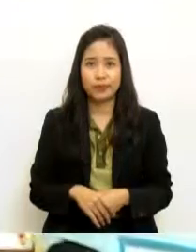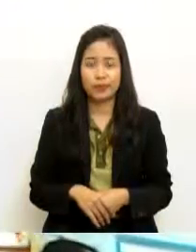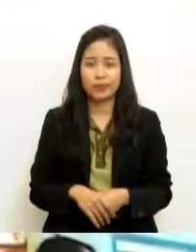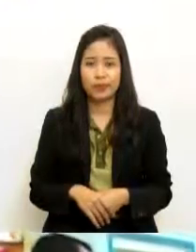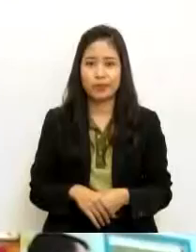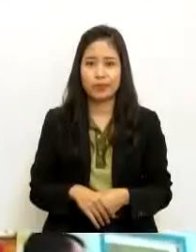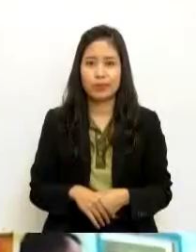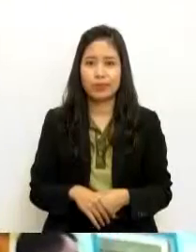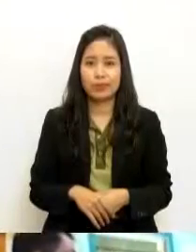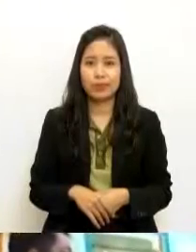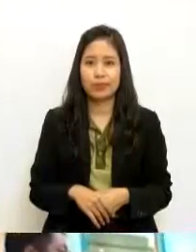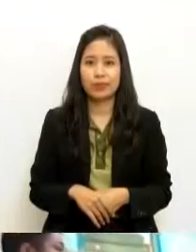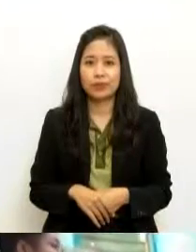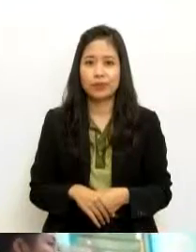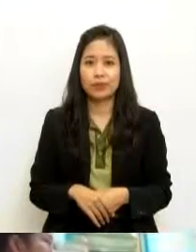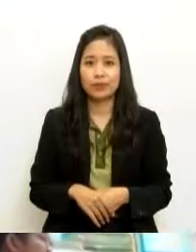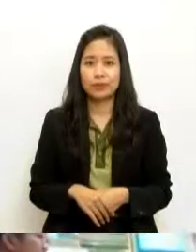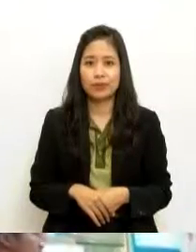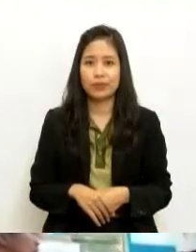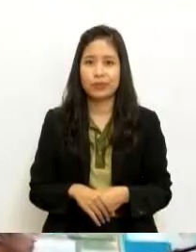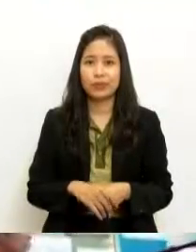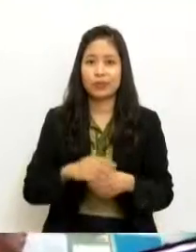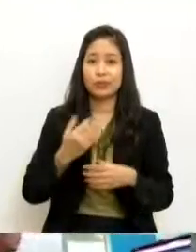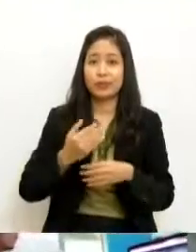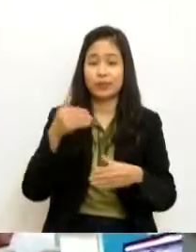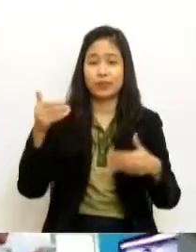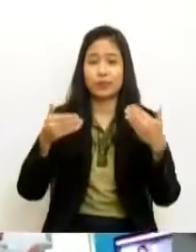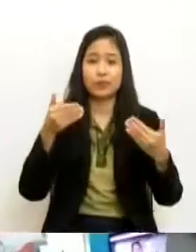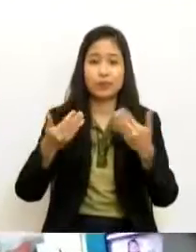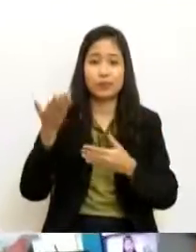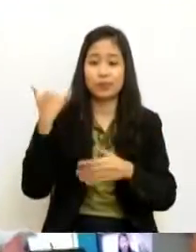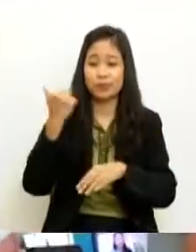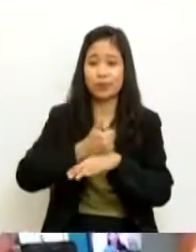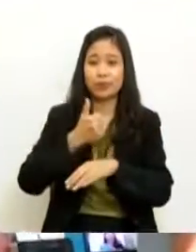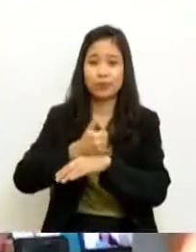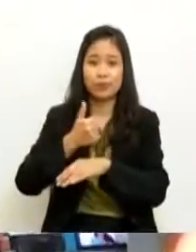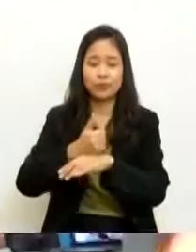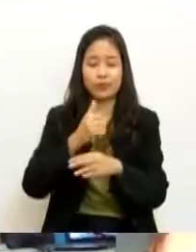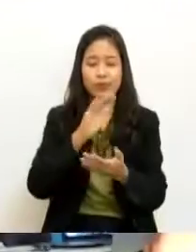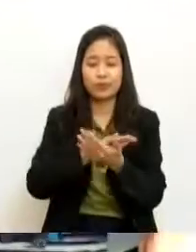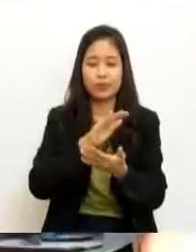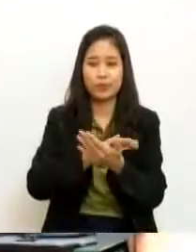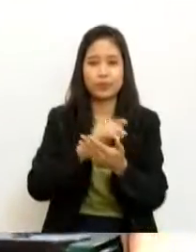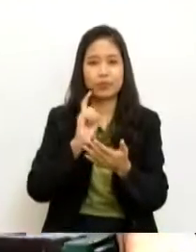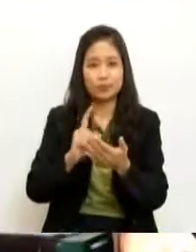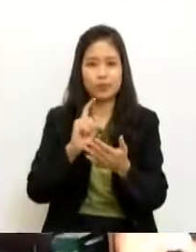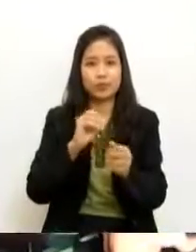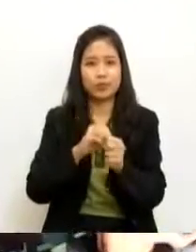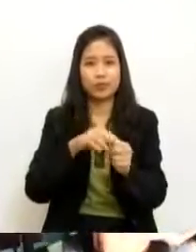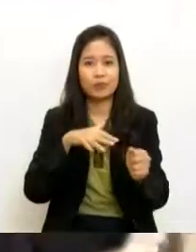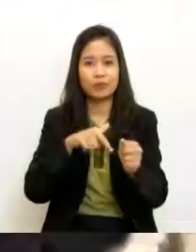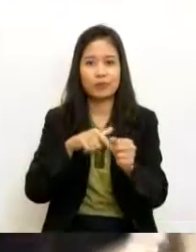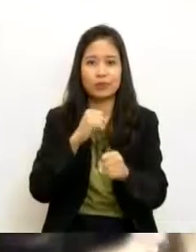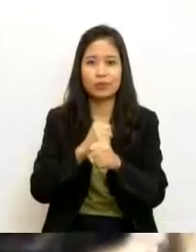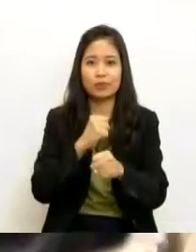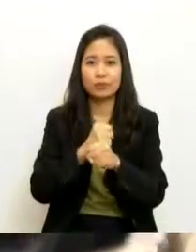ตลอดเดือนตุลาคมและพฤศจิกายนที่ผ่านมาผู้บริหารสถานศึกษาและครูผู้สอนกว่า 5,000 คนจาก